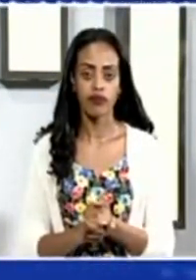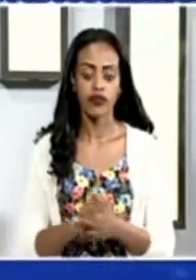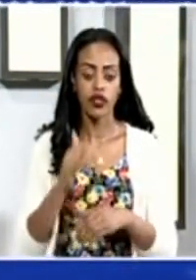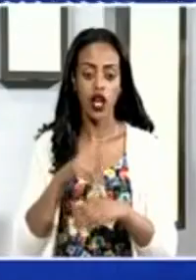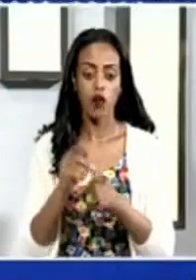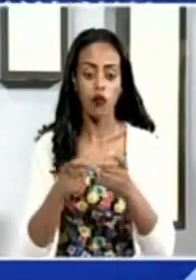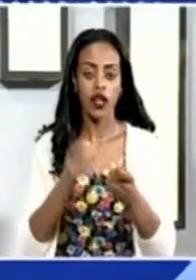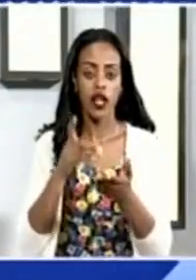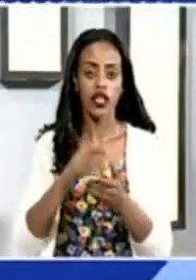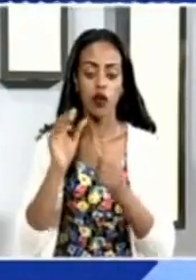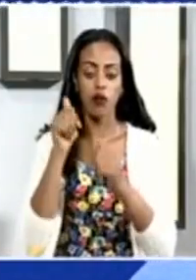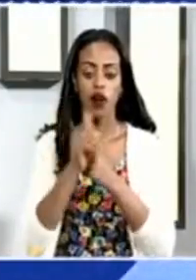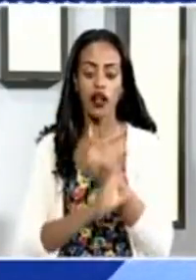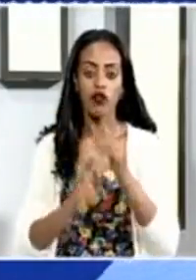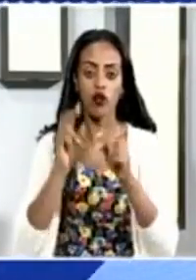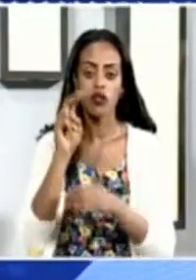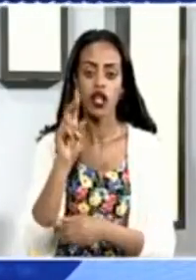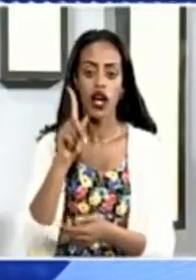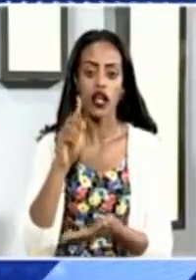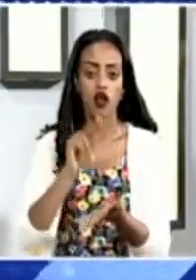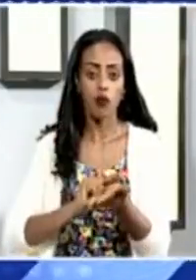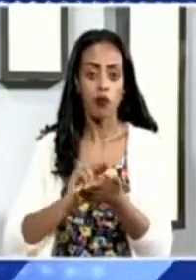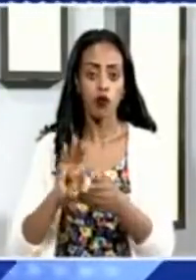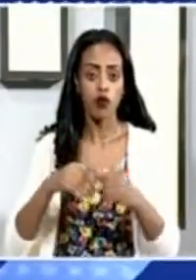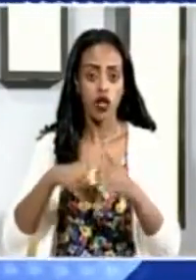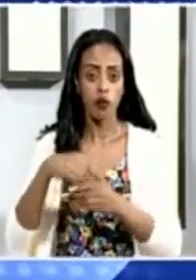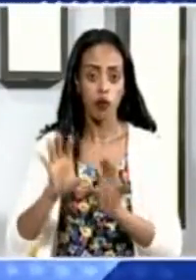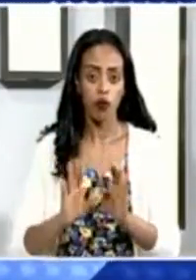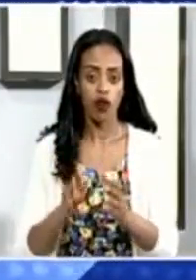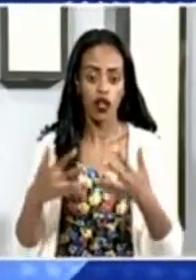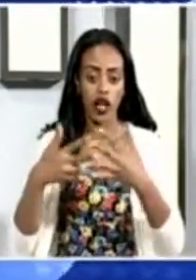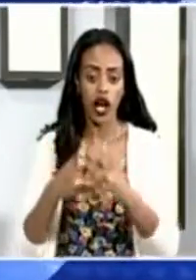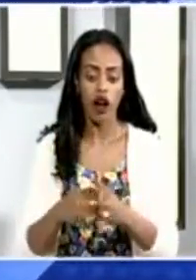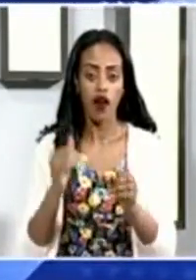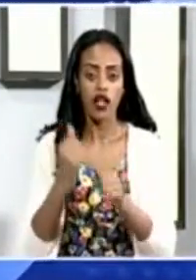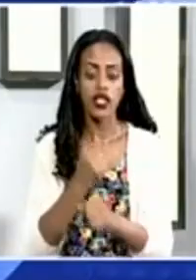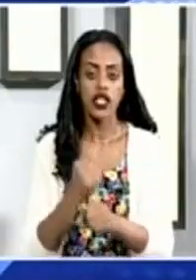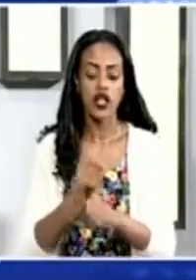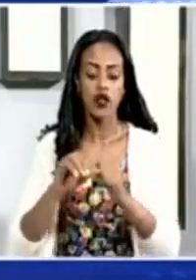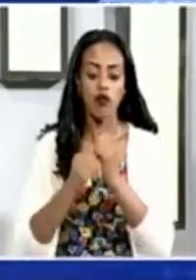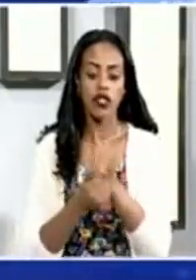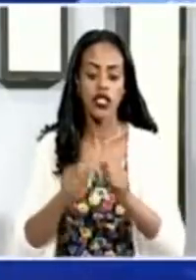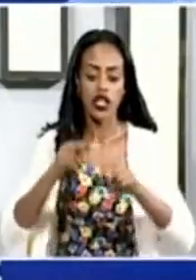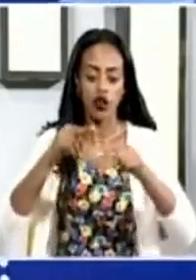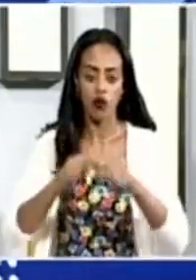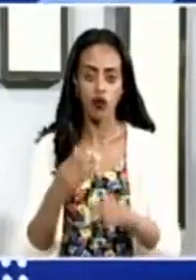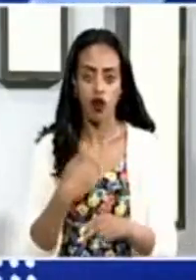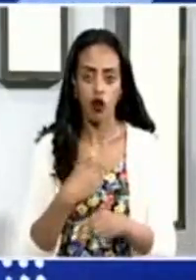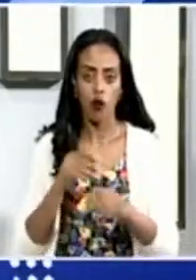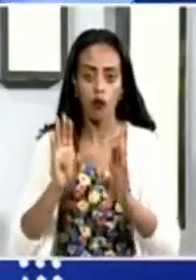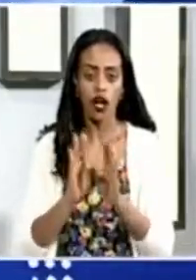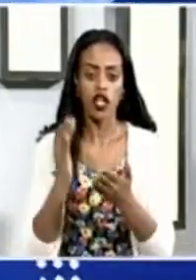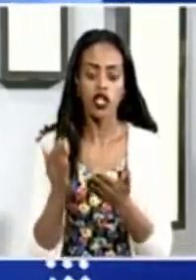ኣብ ምምሕዳር ከተማ ዓዲ ጉድም 21 ሚልዮን ብር ወፃእ ብምግባር ናይ ሓባር ኣብያተ ዕዩ ንምስራሕ ሰረት እምነ ኩርናዕ ተቐሚጡ።